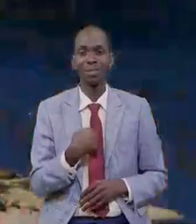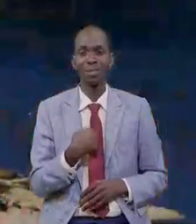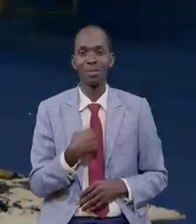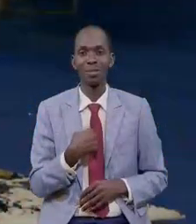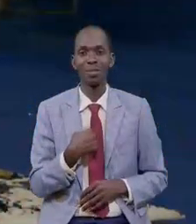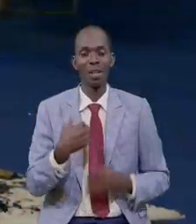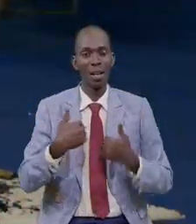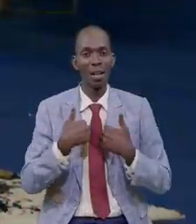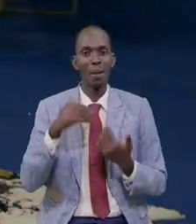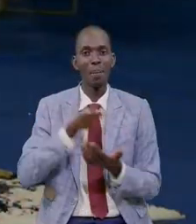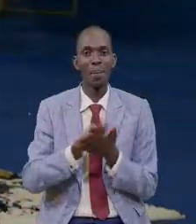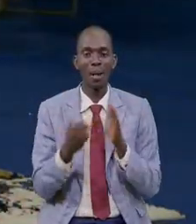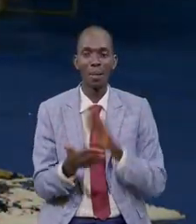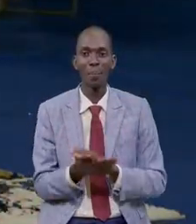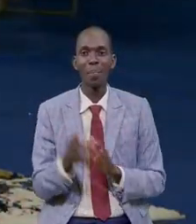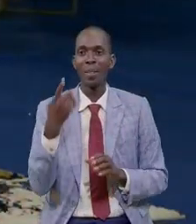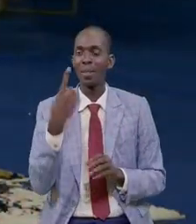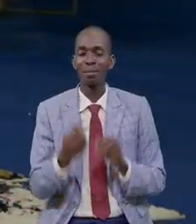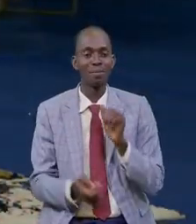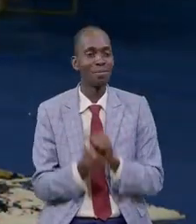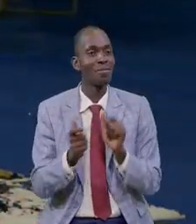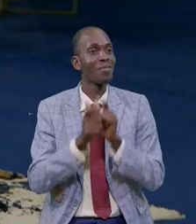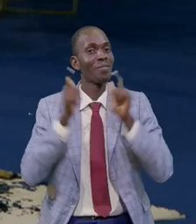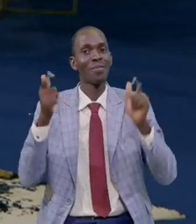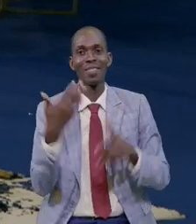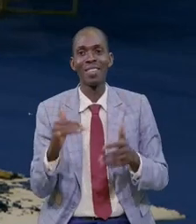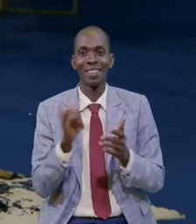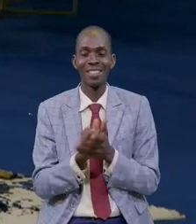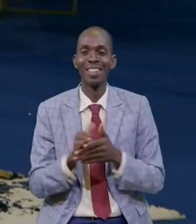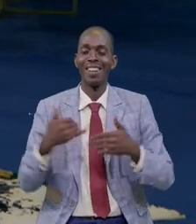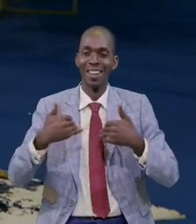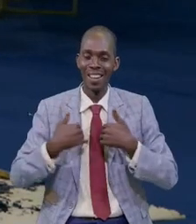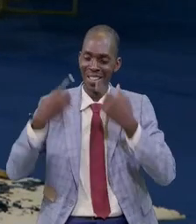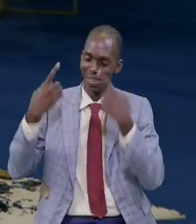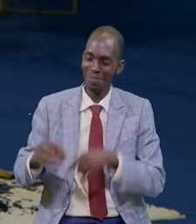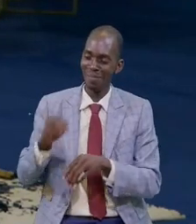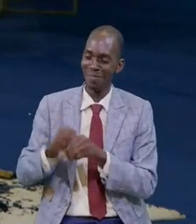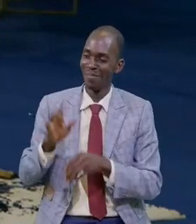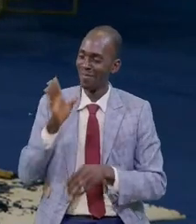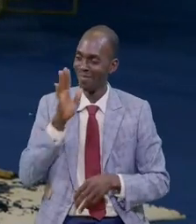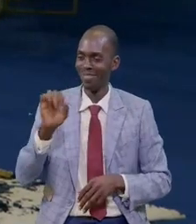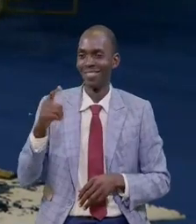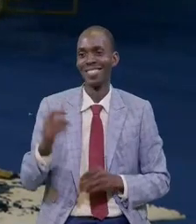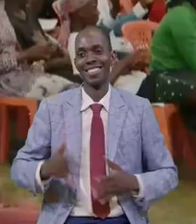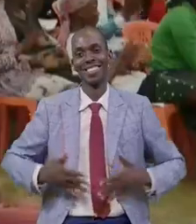vérité je suis devenu la plus grande chose qui est arrivée dans sa